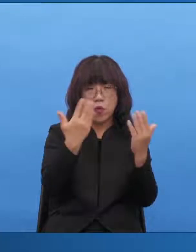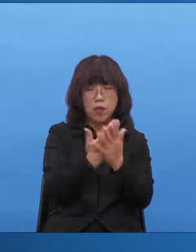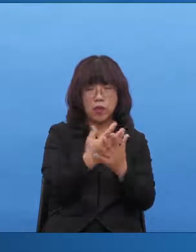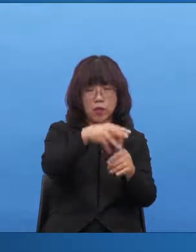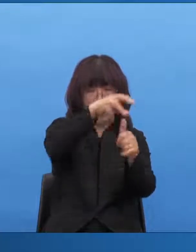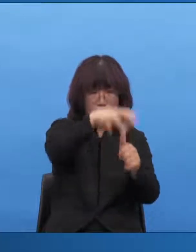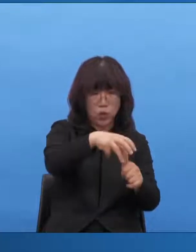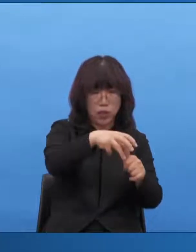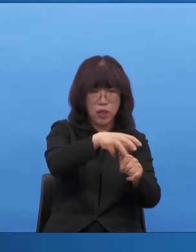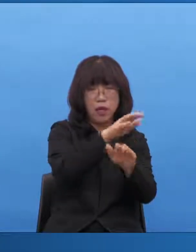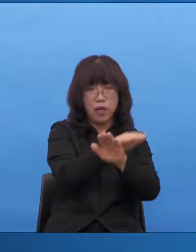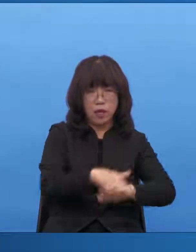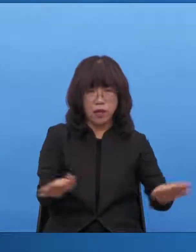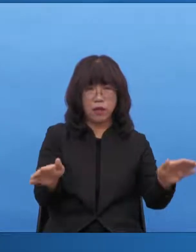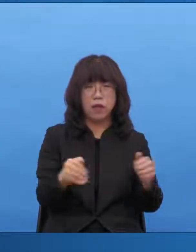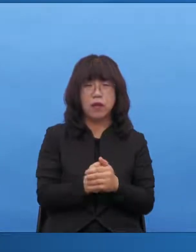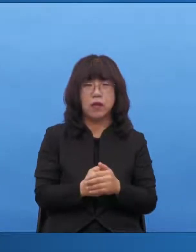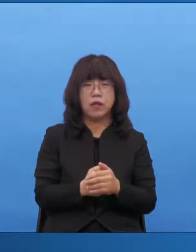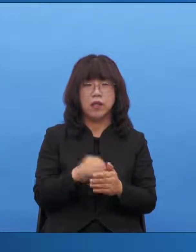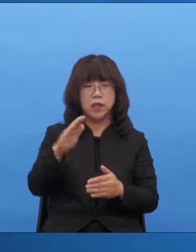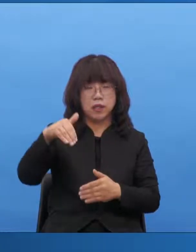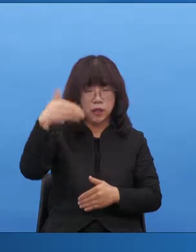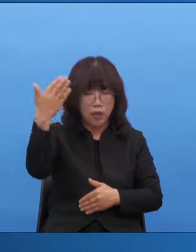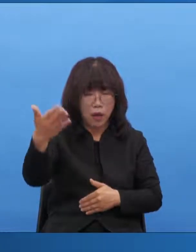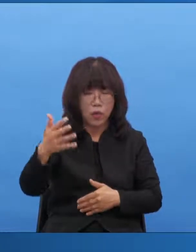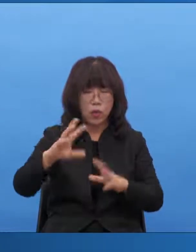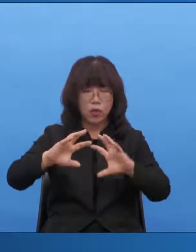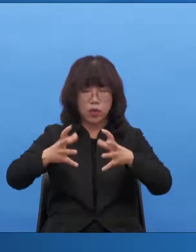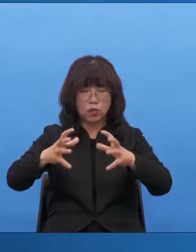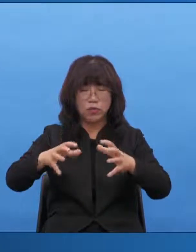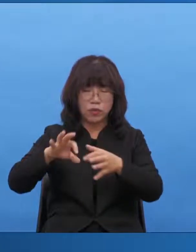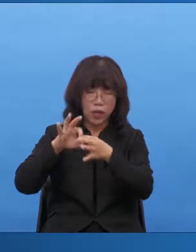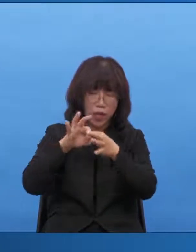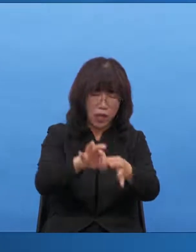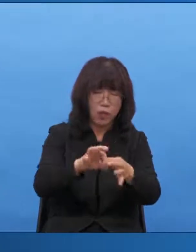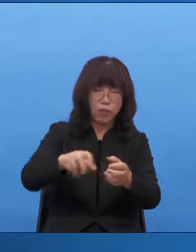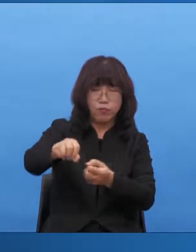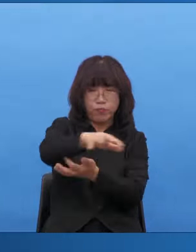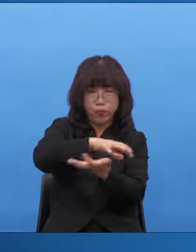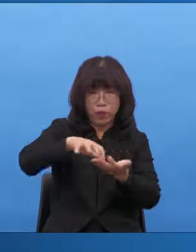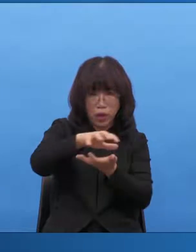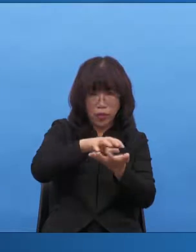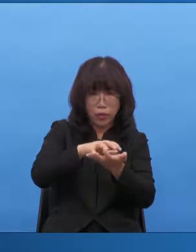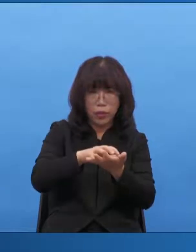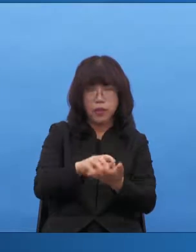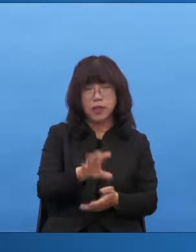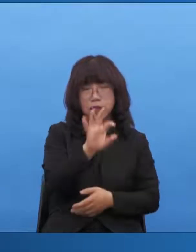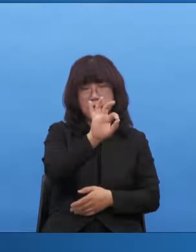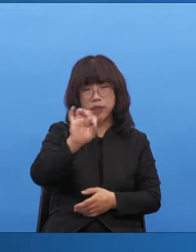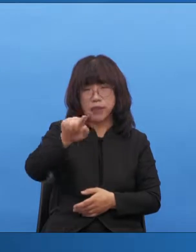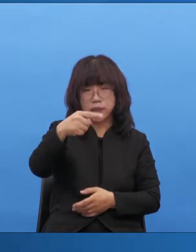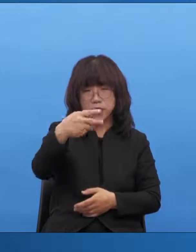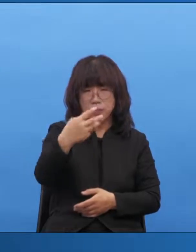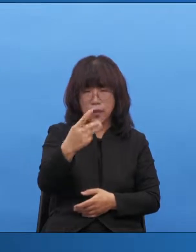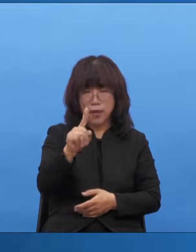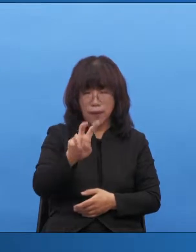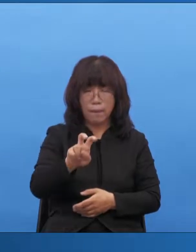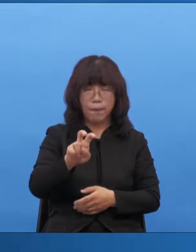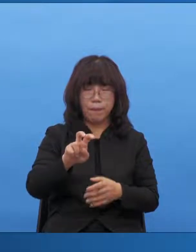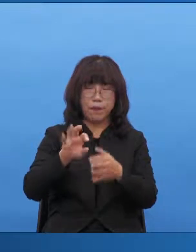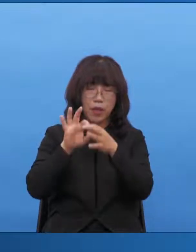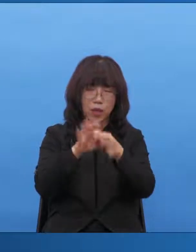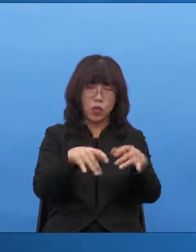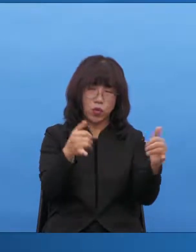됩니다. 하지만 이후에도 혼란한 정국 가운데 수립된 과도정부와 이슬람 극단주의 사이에서 발생한 내전으로 인해 2020년